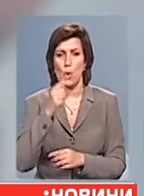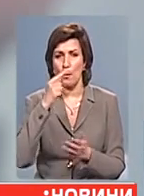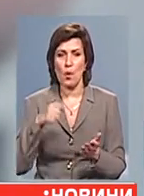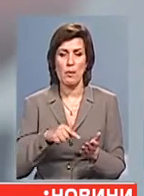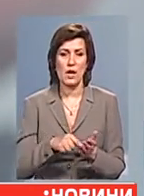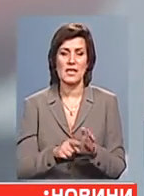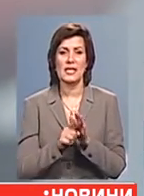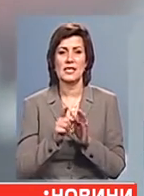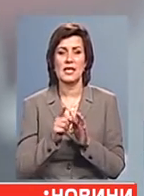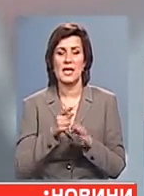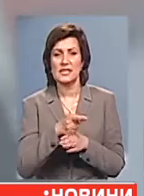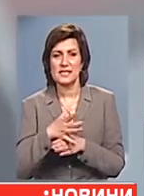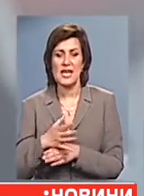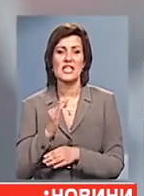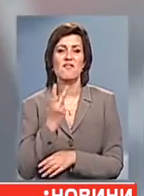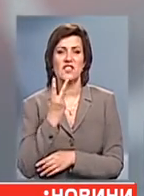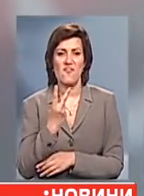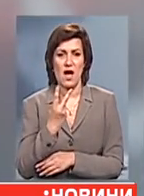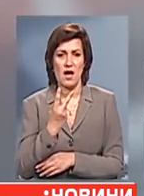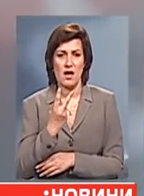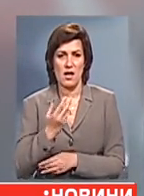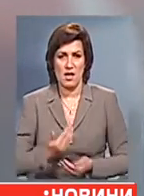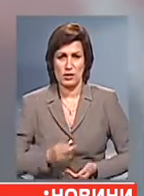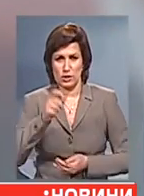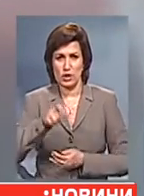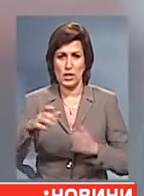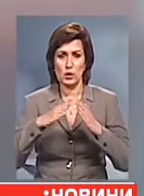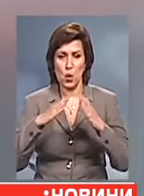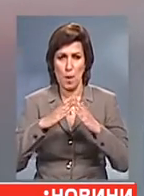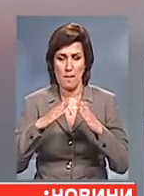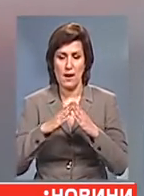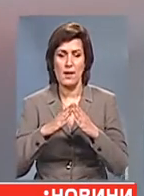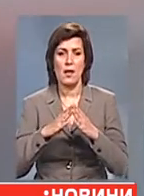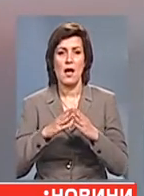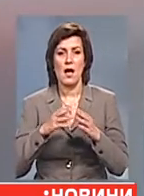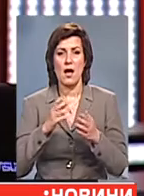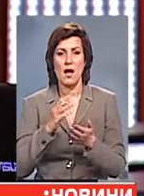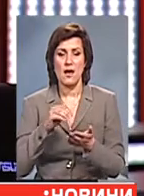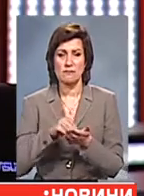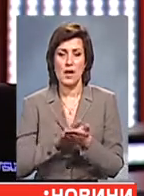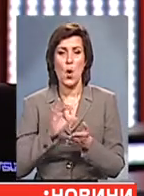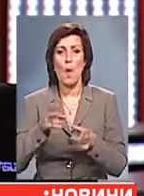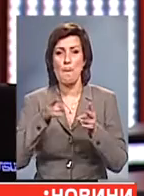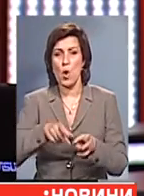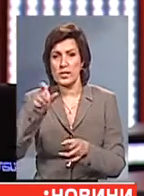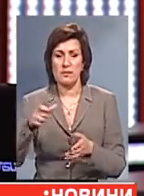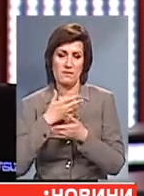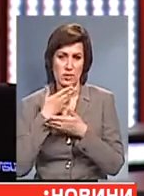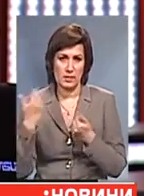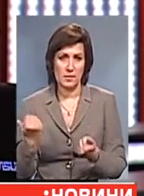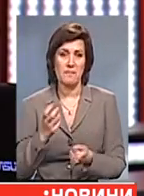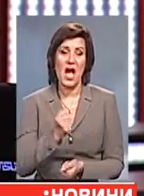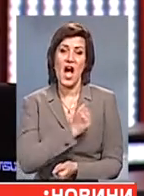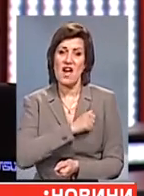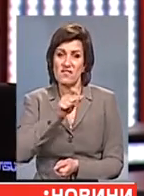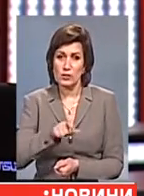попадании снарядов в два жилых дома. Сведений о потерпевших нет. А от серед військових